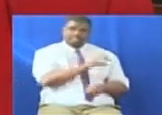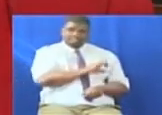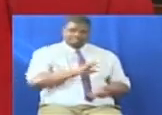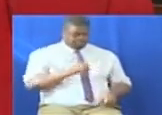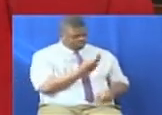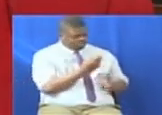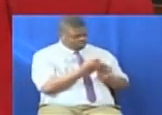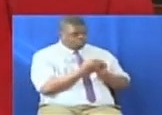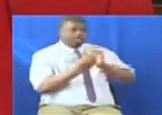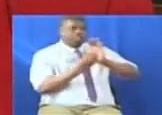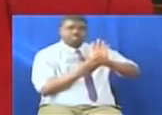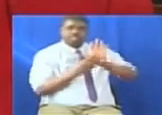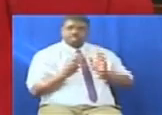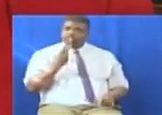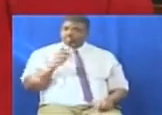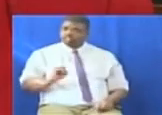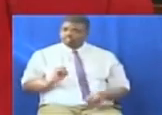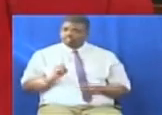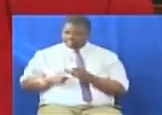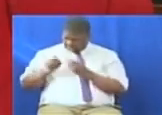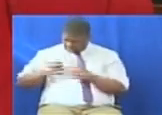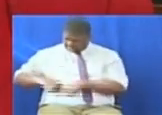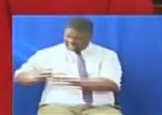2019-2020 ikaendelea kutekelezwa.